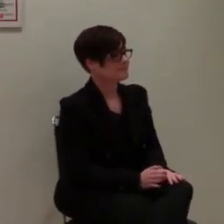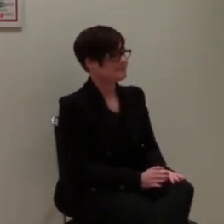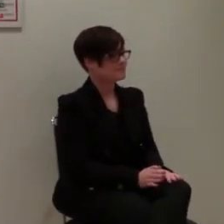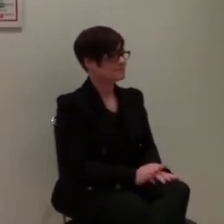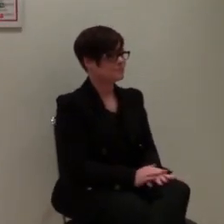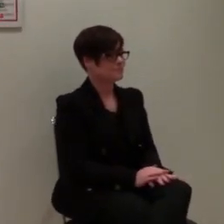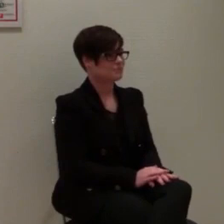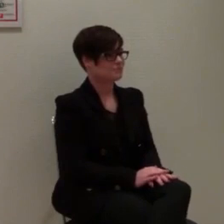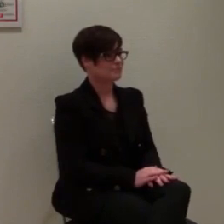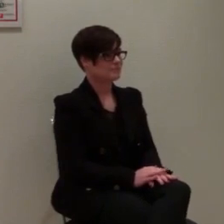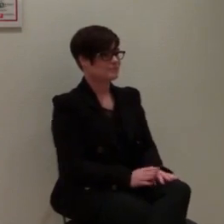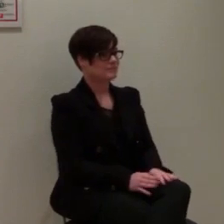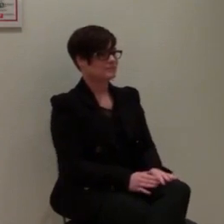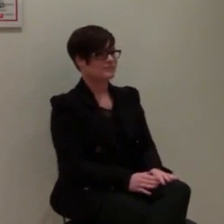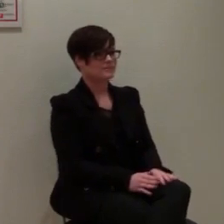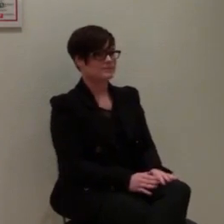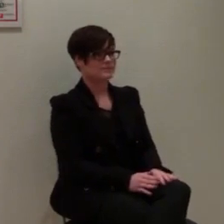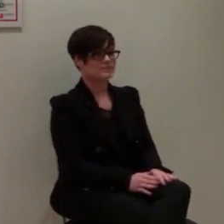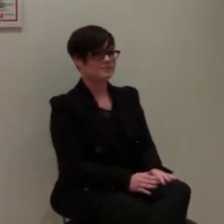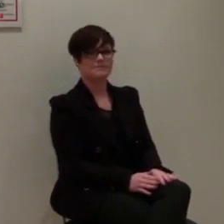Vielen Dank.